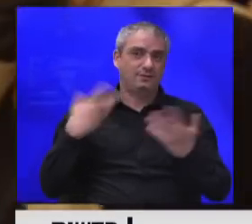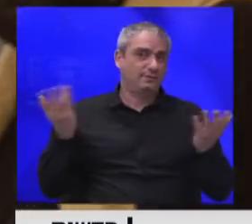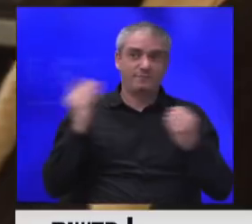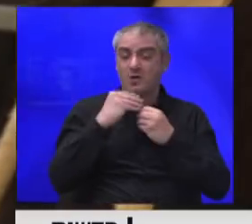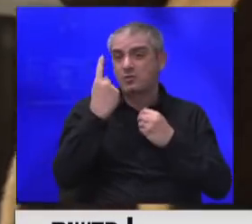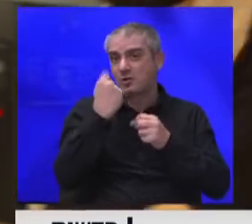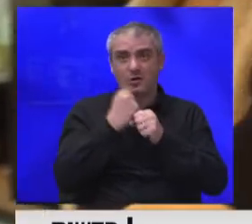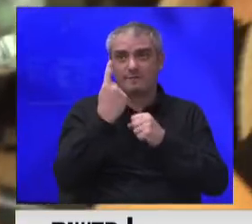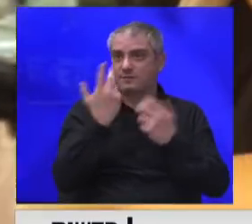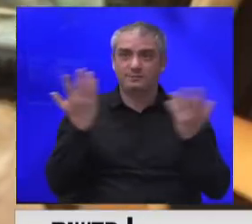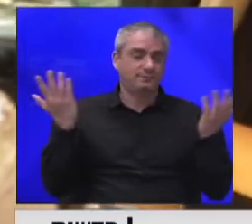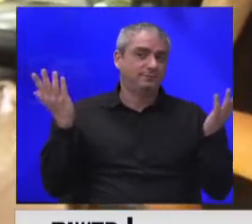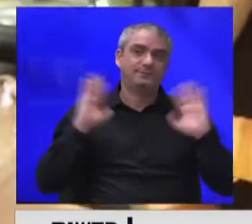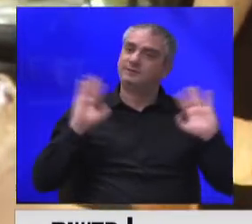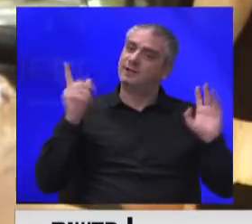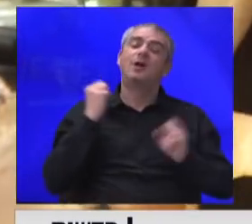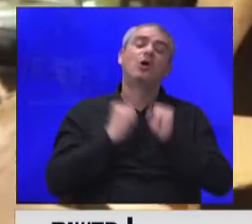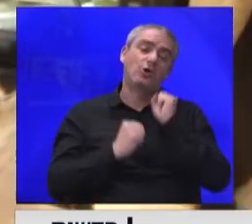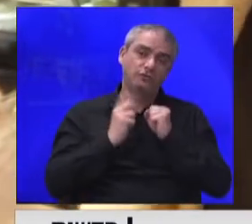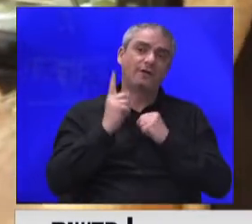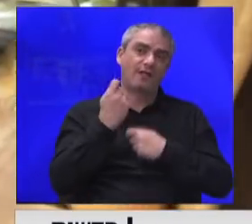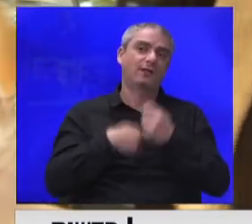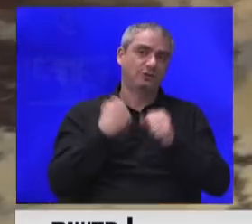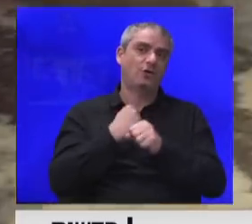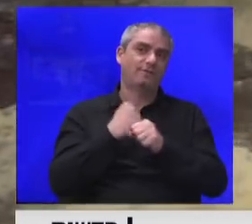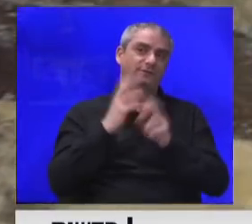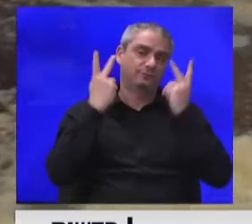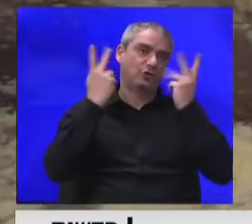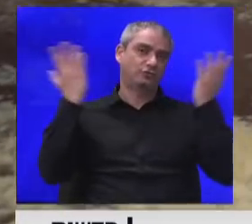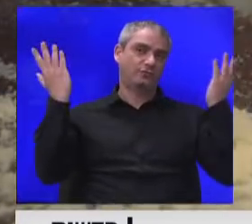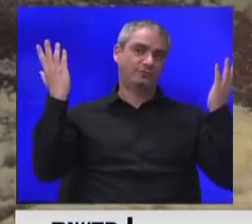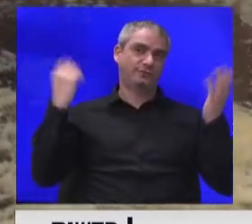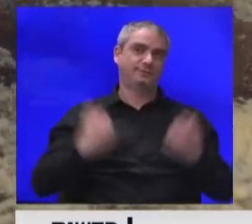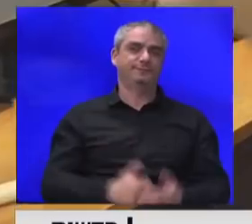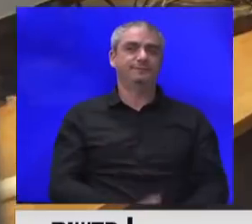כאילו, זה הקושי, אבל העסק עובד, זה מה שחשוב.